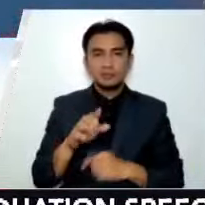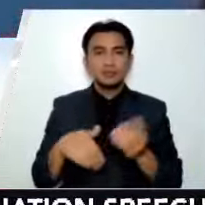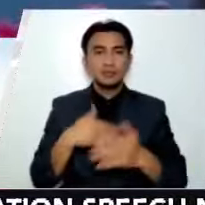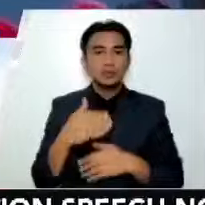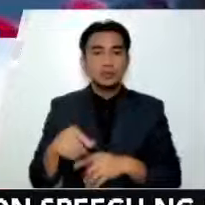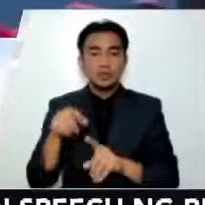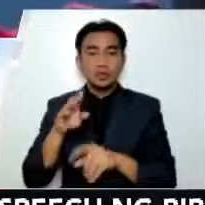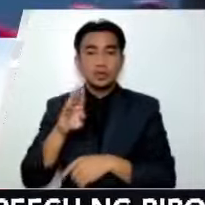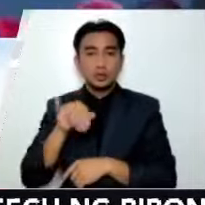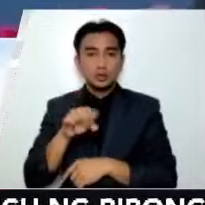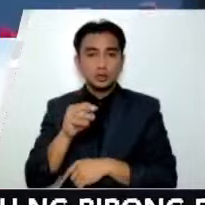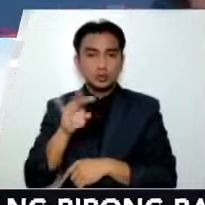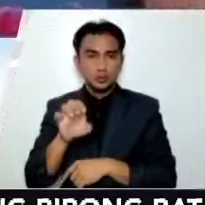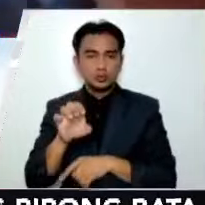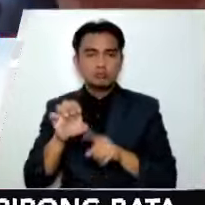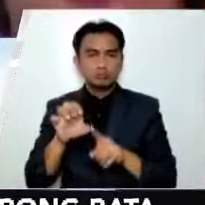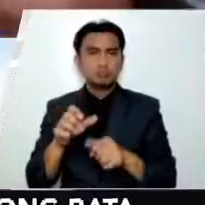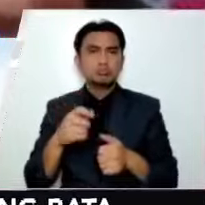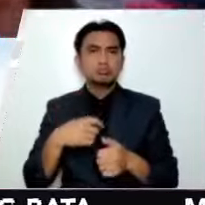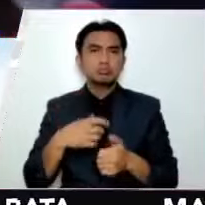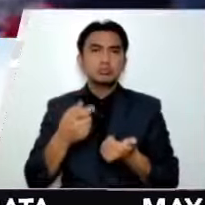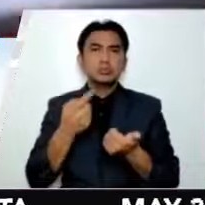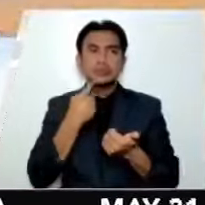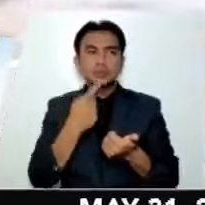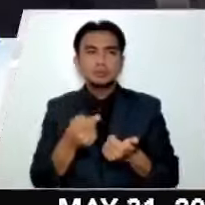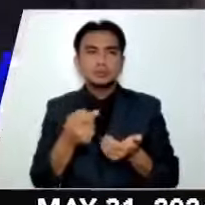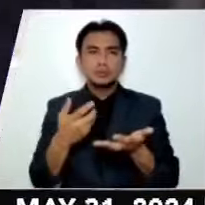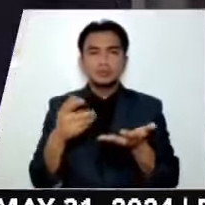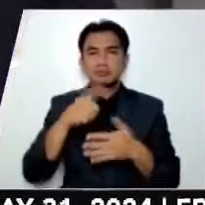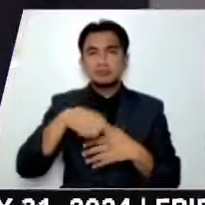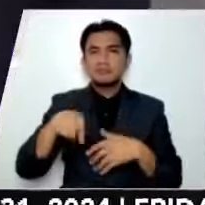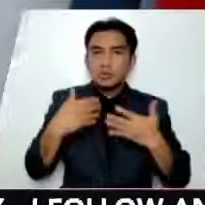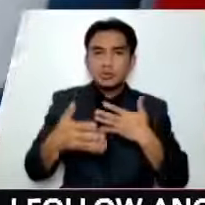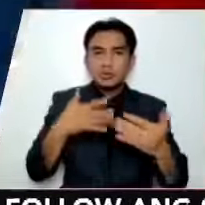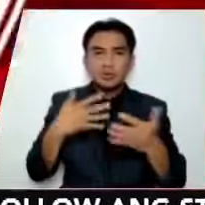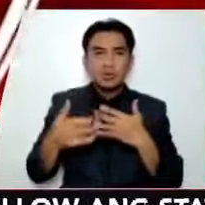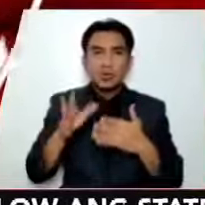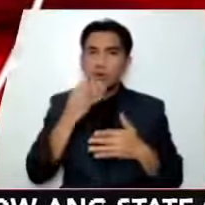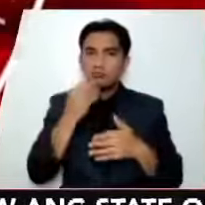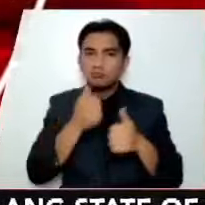pinatunayan raw ng naging hatol na no one is above the law.